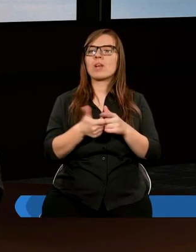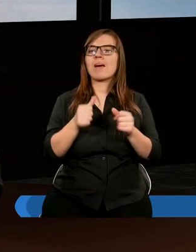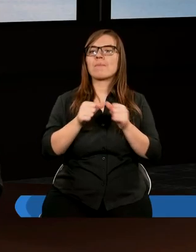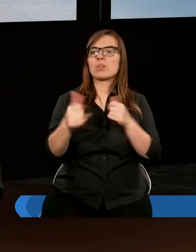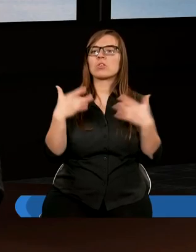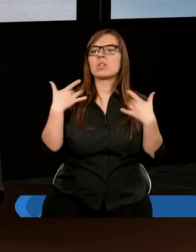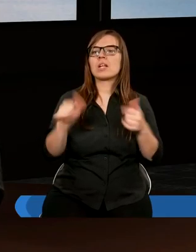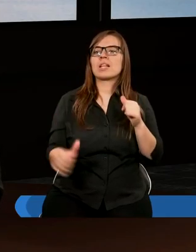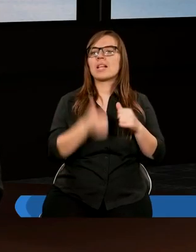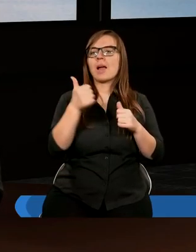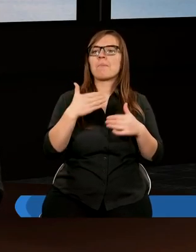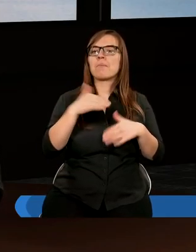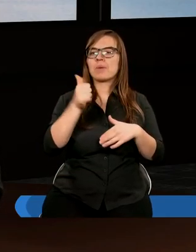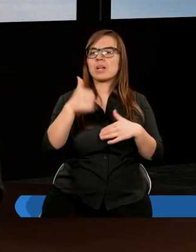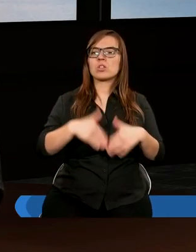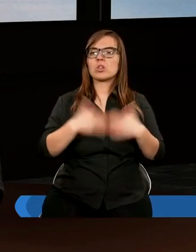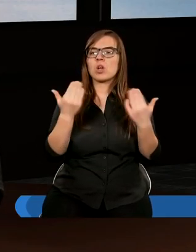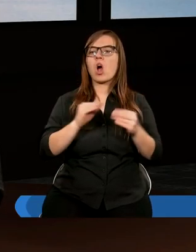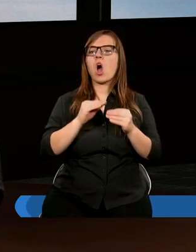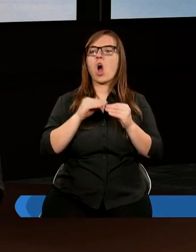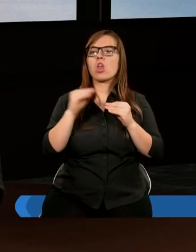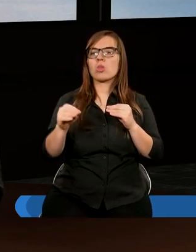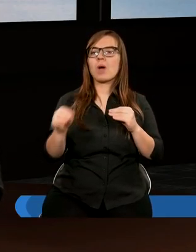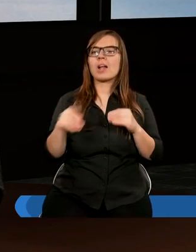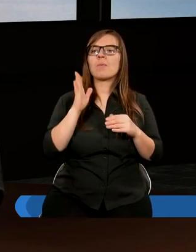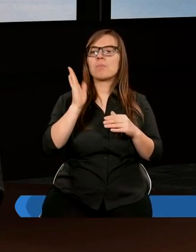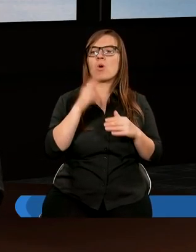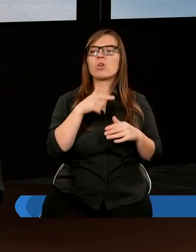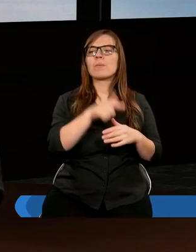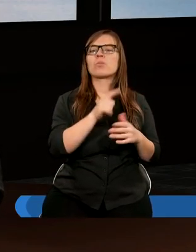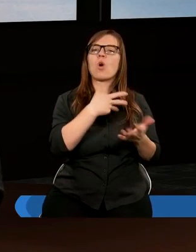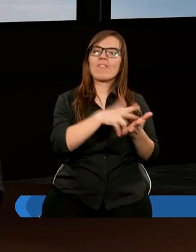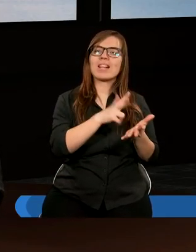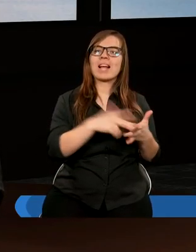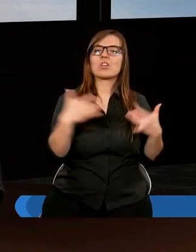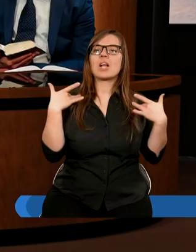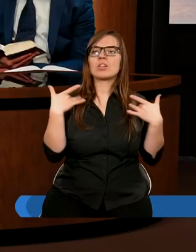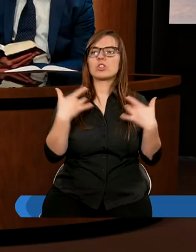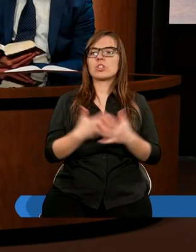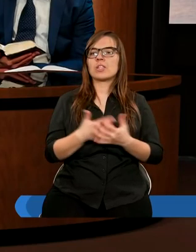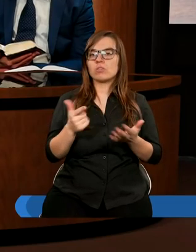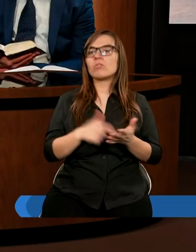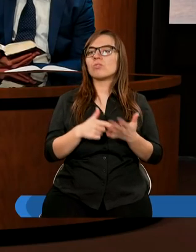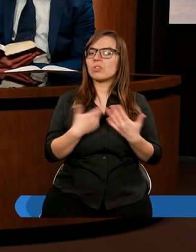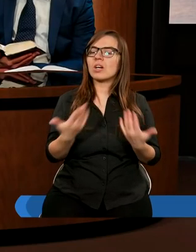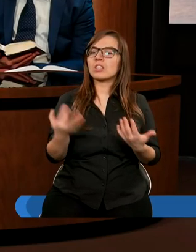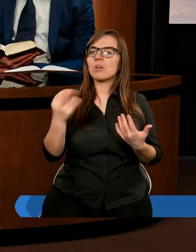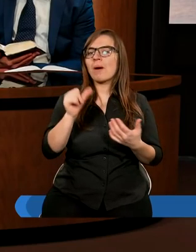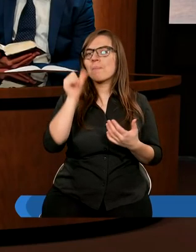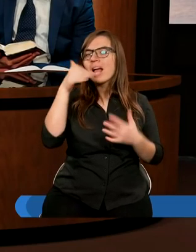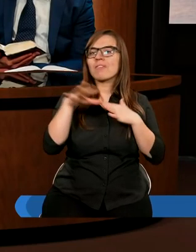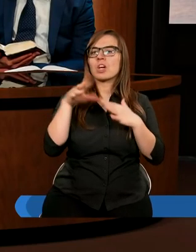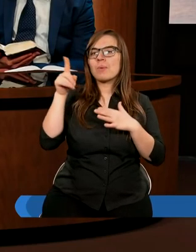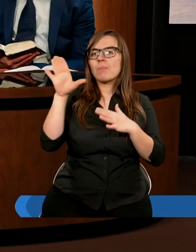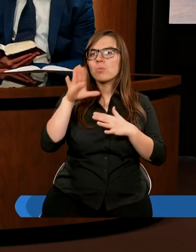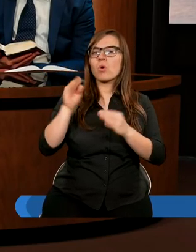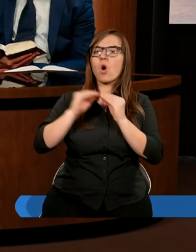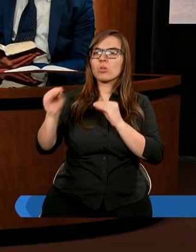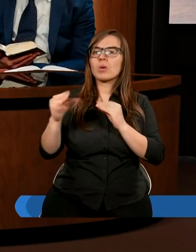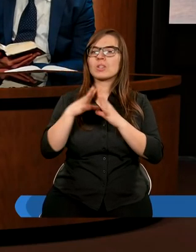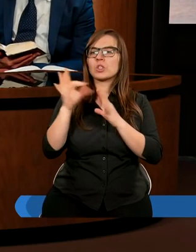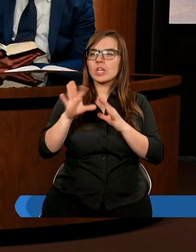życia, tylko najpierw pierwszego dnia odkładać, a potem ten tydzień przeżyć. I można. I